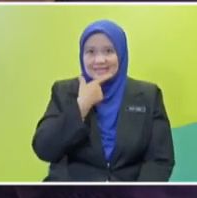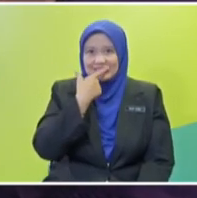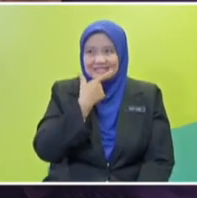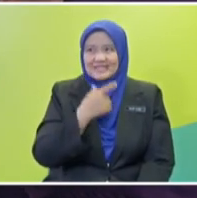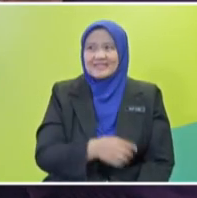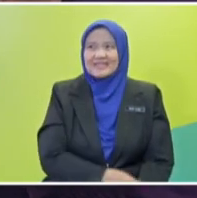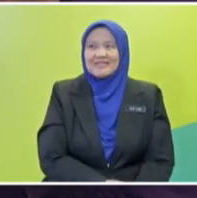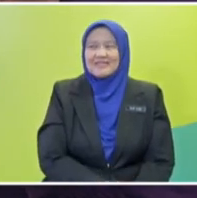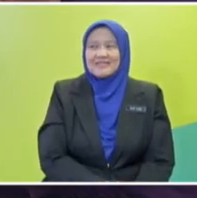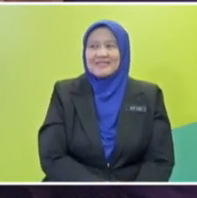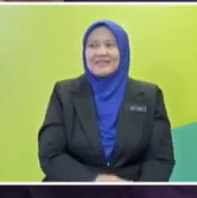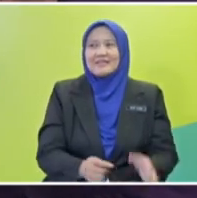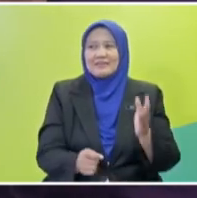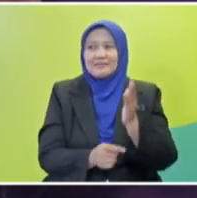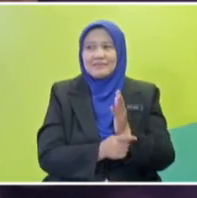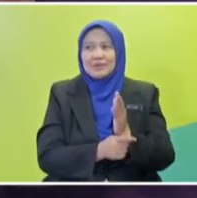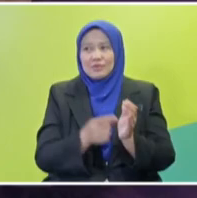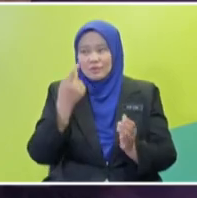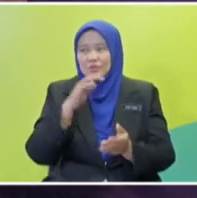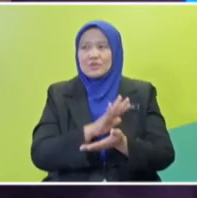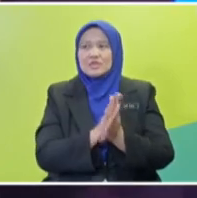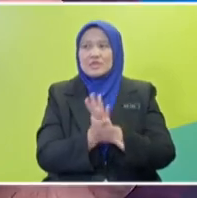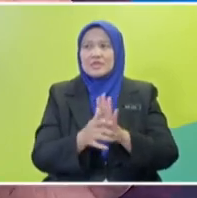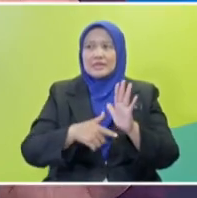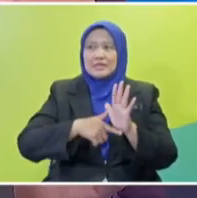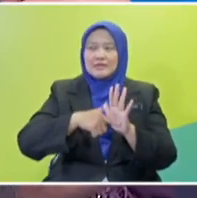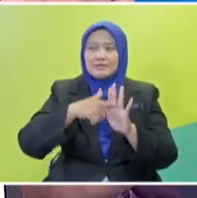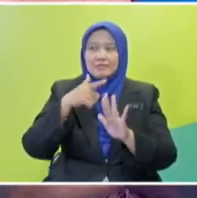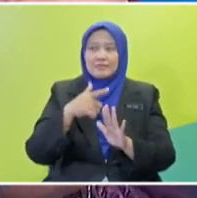saya tambah emosi supaya dia lebih menarik lah